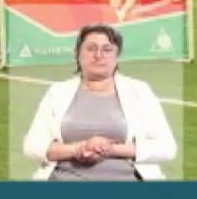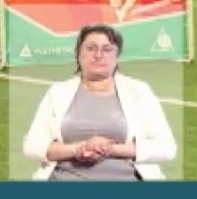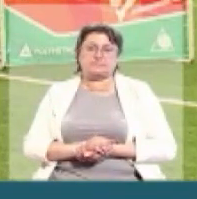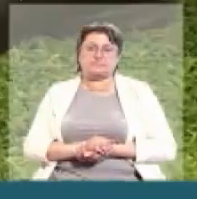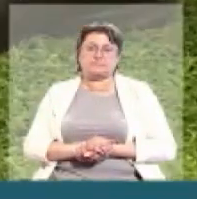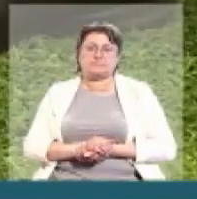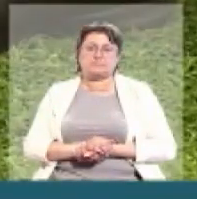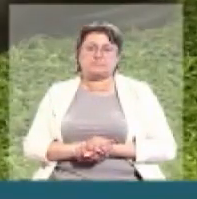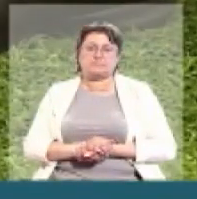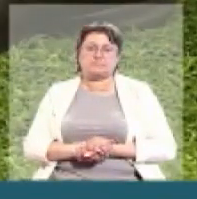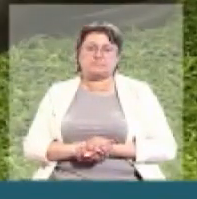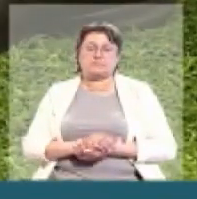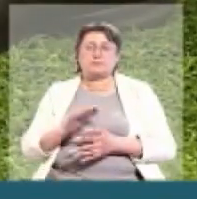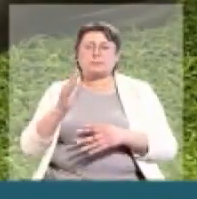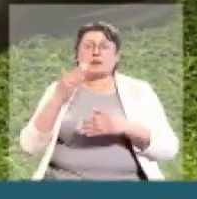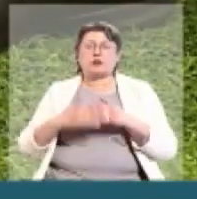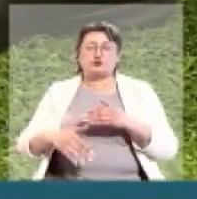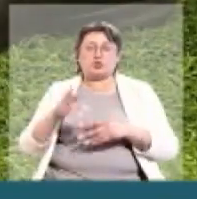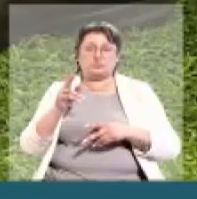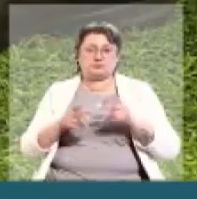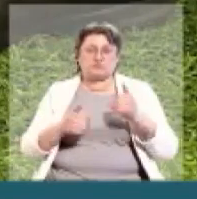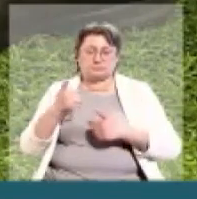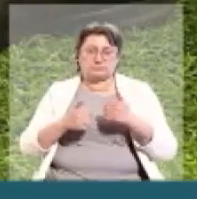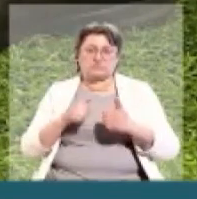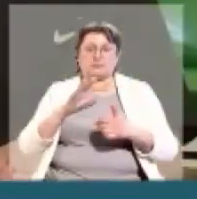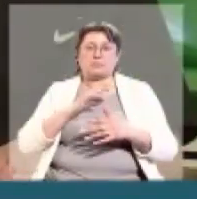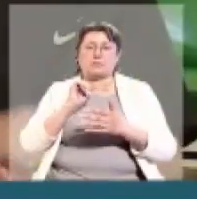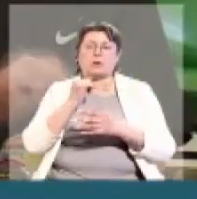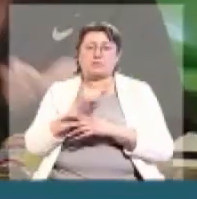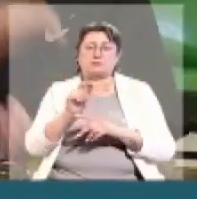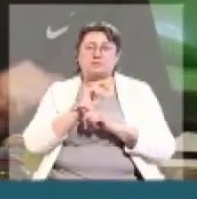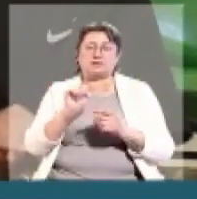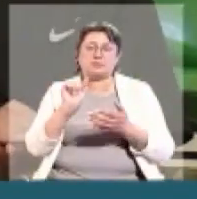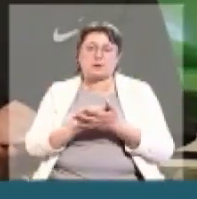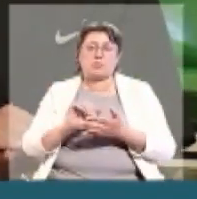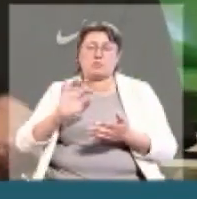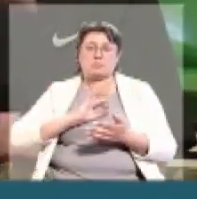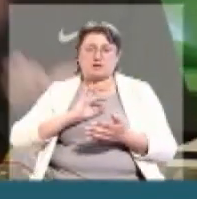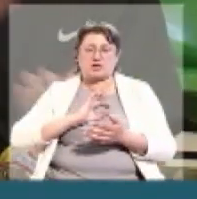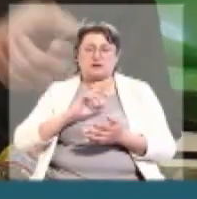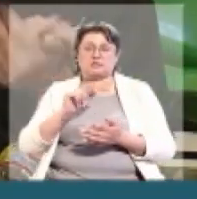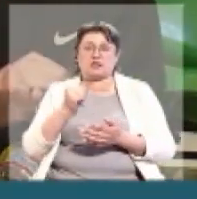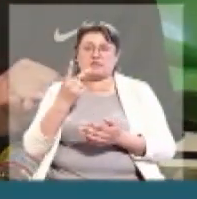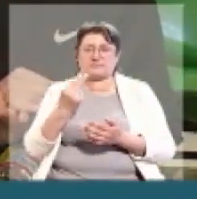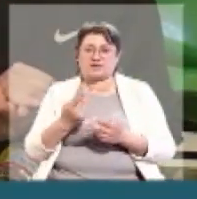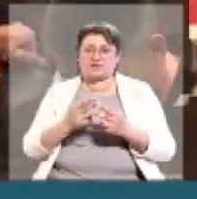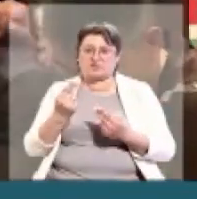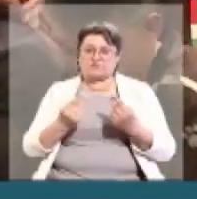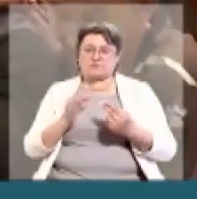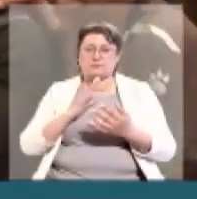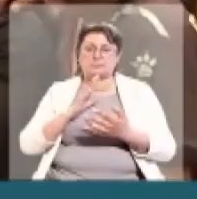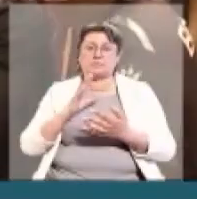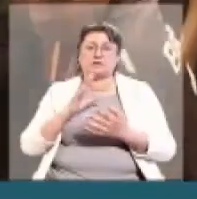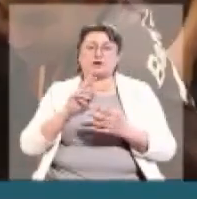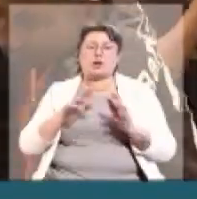деңгейде өтті. Турнир соңында жеңімпаздарға дипломдар мен медальдар табысталды. Сондай-ақ өткізілген ойындардың 2 күндік нәтижесімен